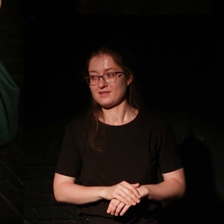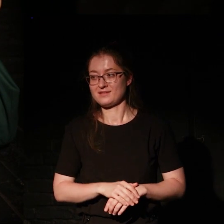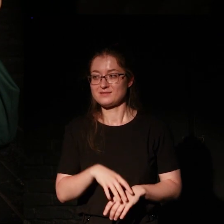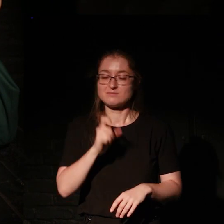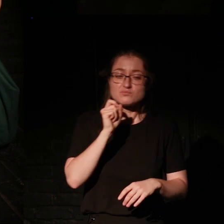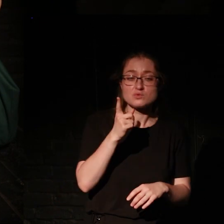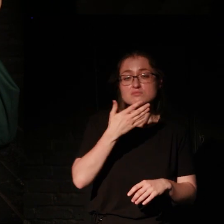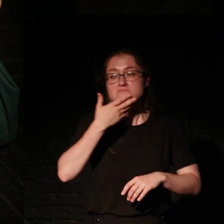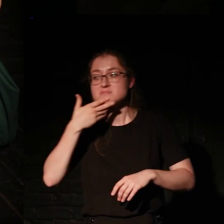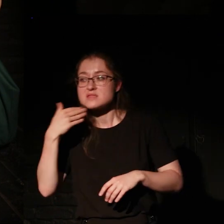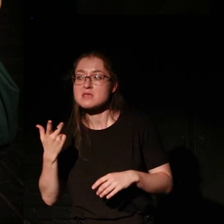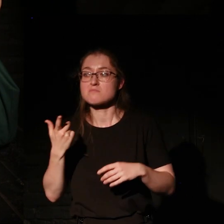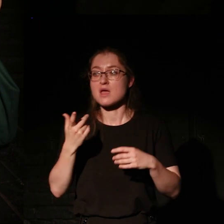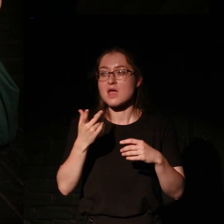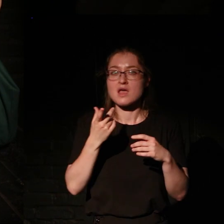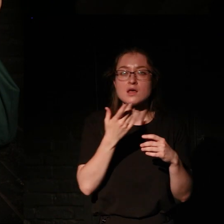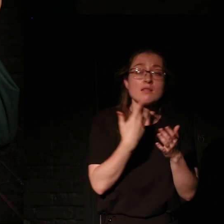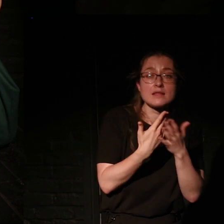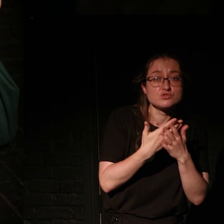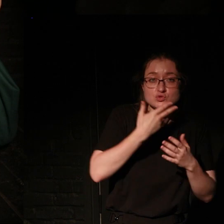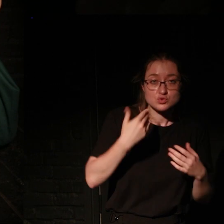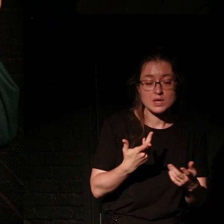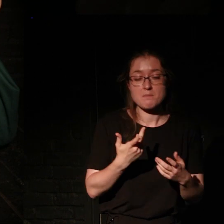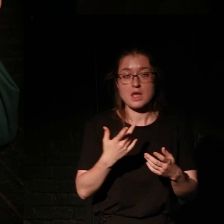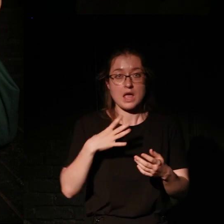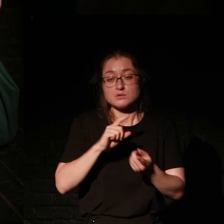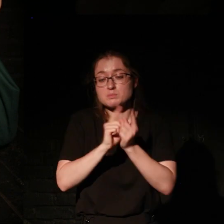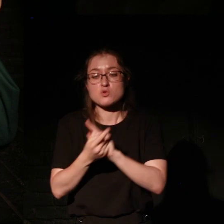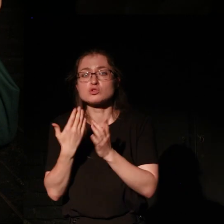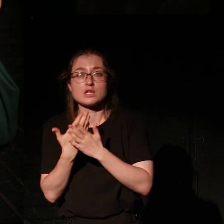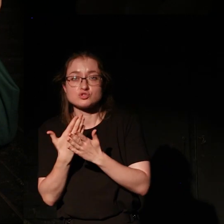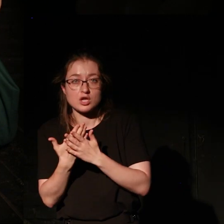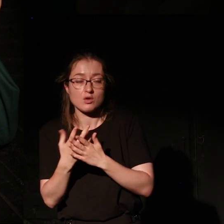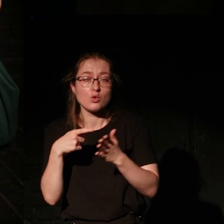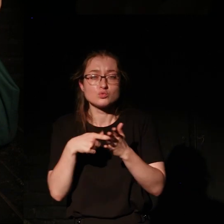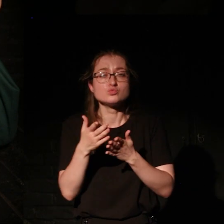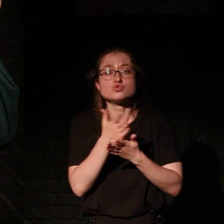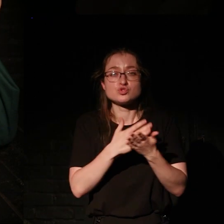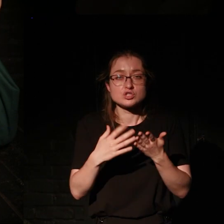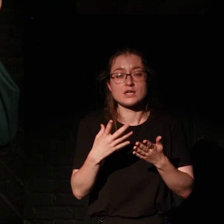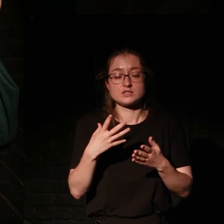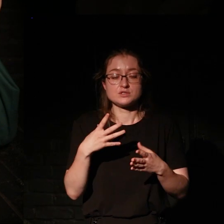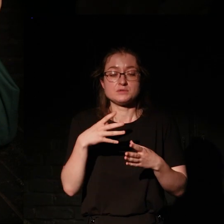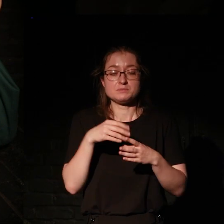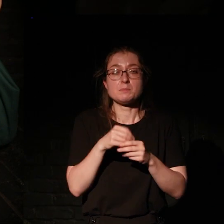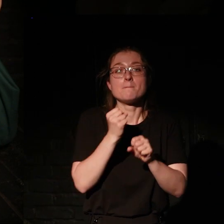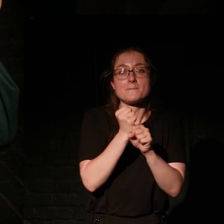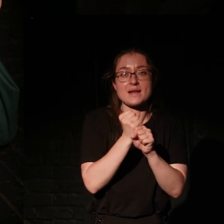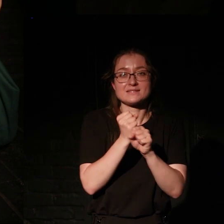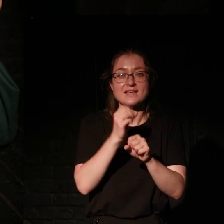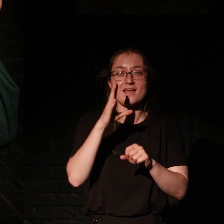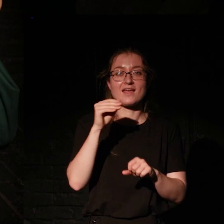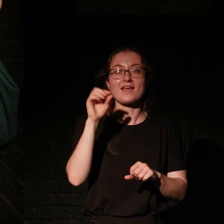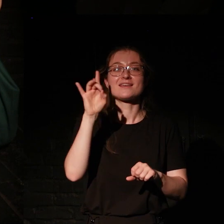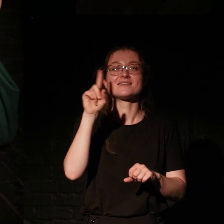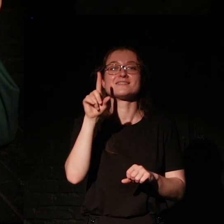dlaczego nie ma, a dlaczego to zostało zmienione, tak? To jest część właśnie pracy egzegety i śmiem twierdzić, że to